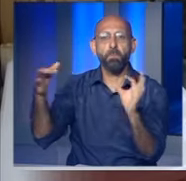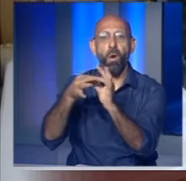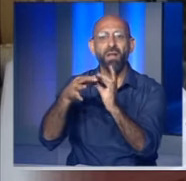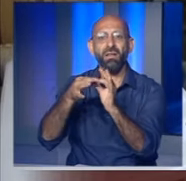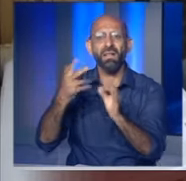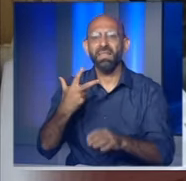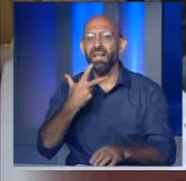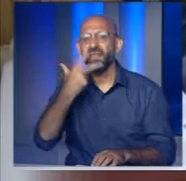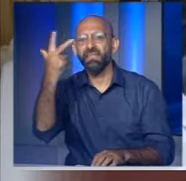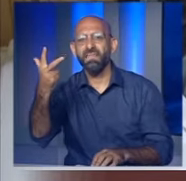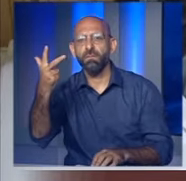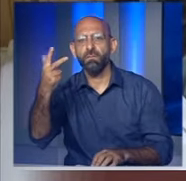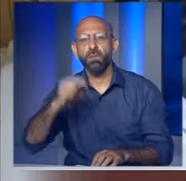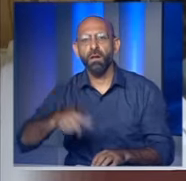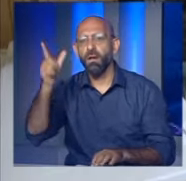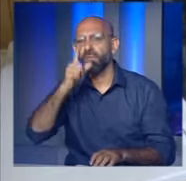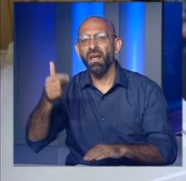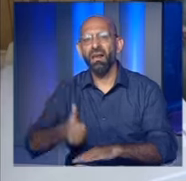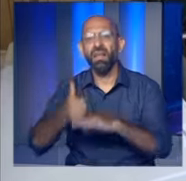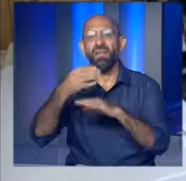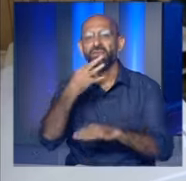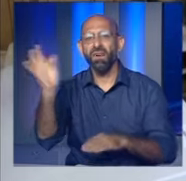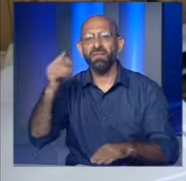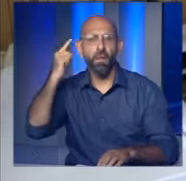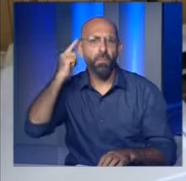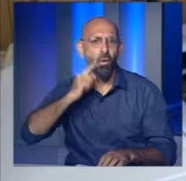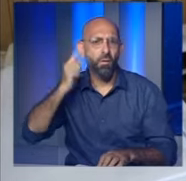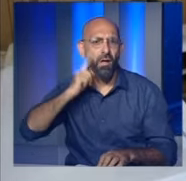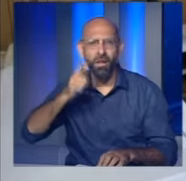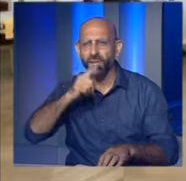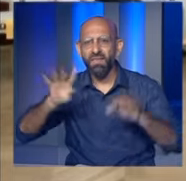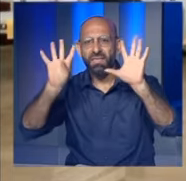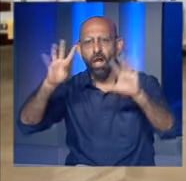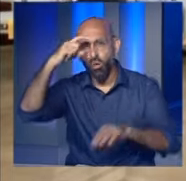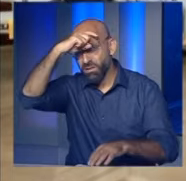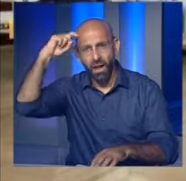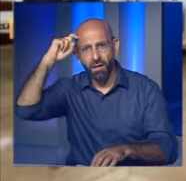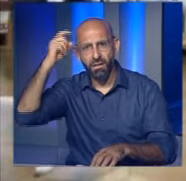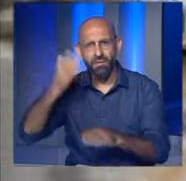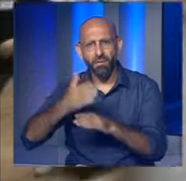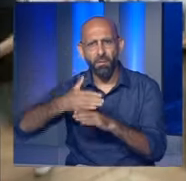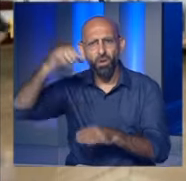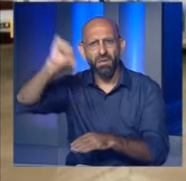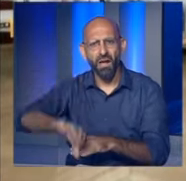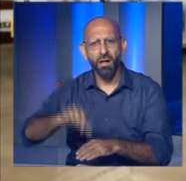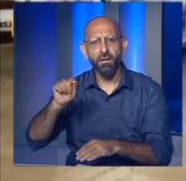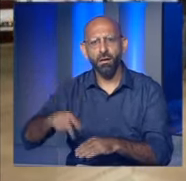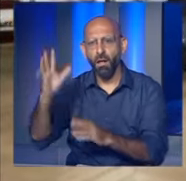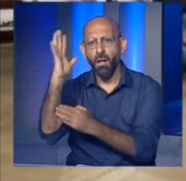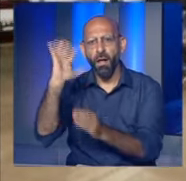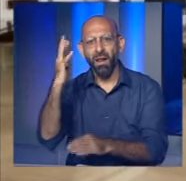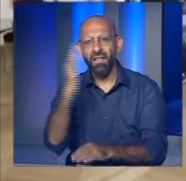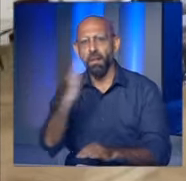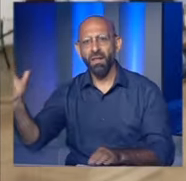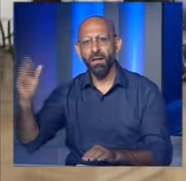تنظم قبل موعدها بثلاث سنوات بعد ما حل الرئيس الفرنسي امانويل ماكرون البرلمان في التاسع من حزيران على اثر